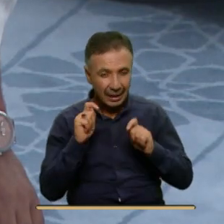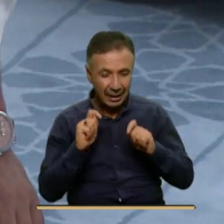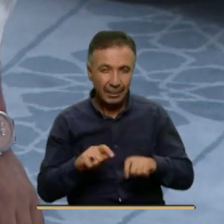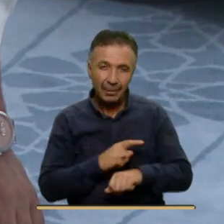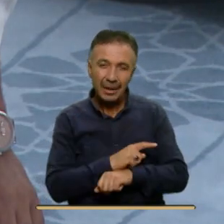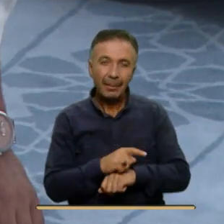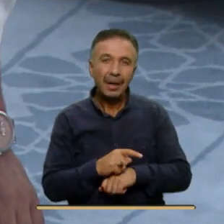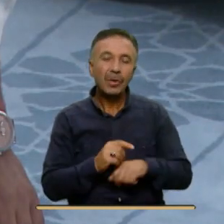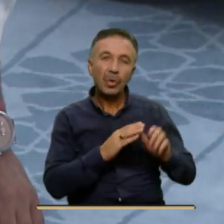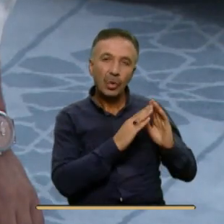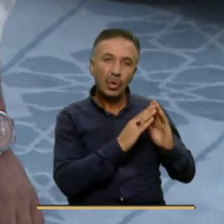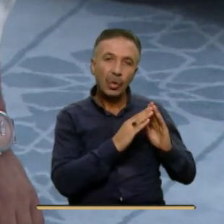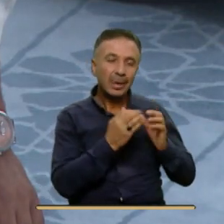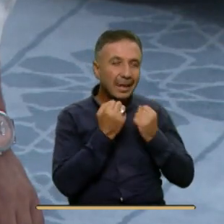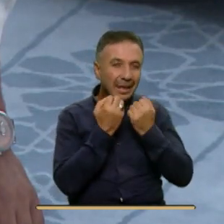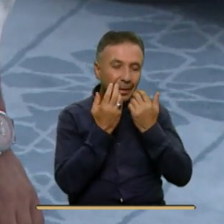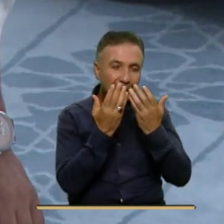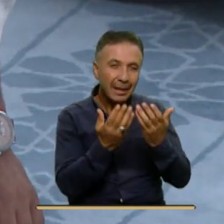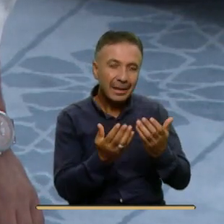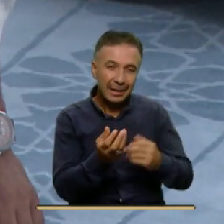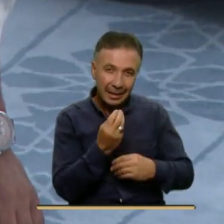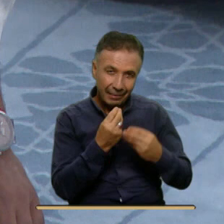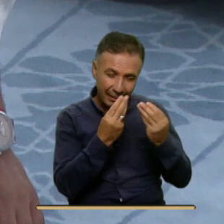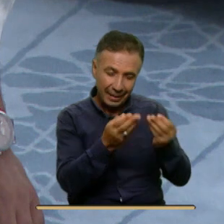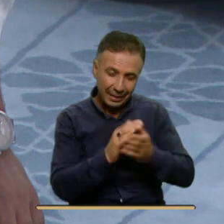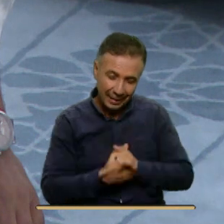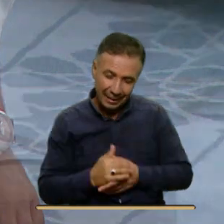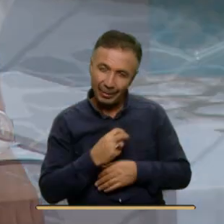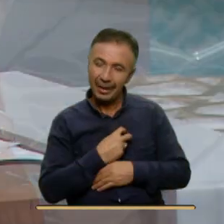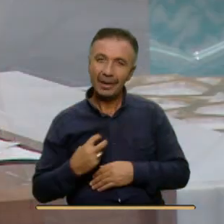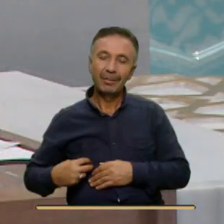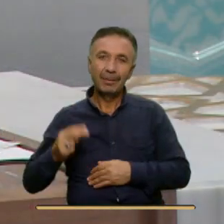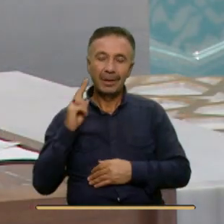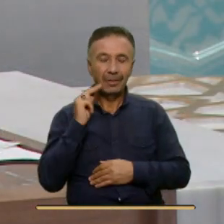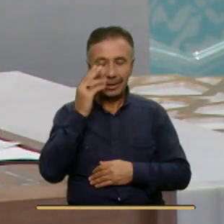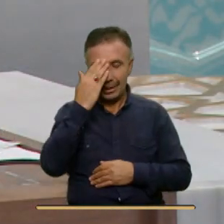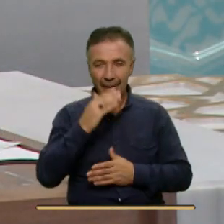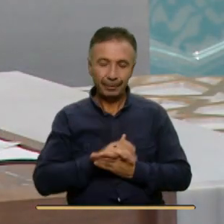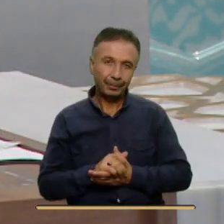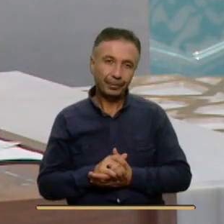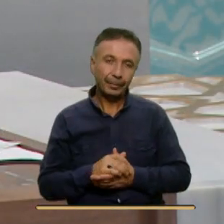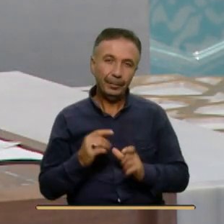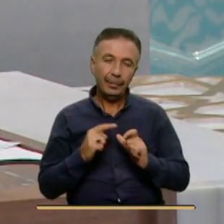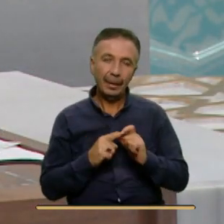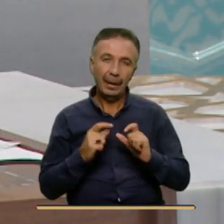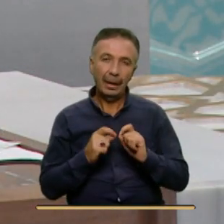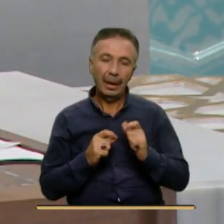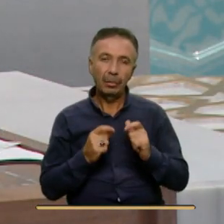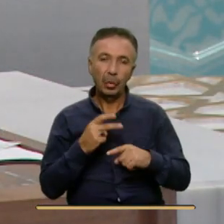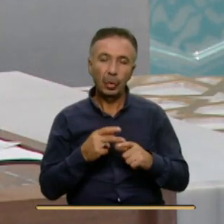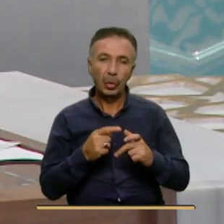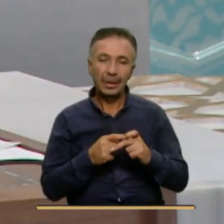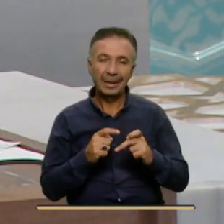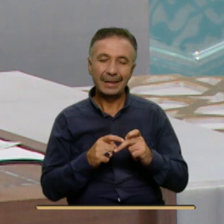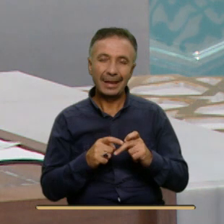da ikram ederiz, o da yesin diye. Efendimiz sallallahu aleyhi ve sellem Ebu Zer Gıfari'ye, ya